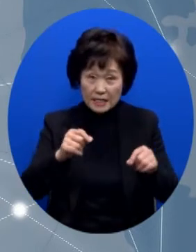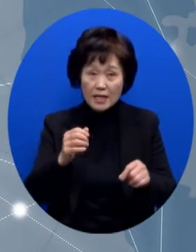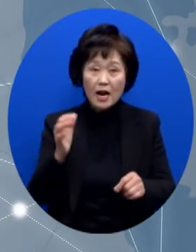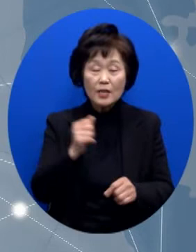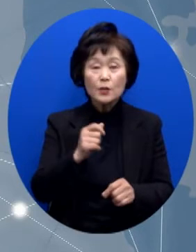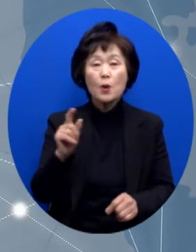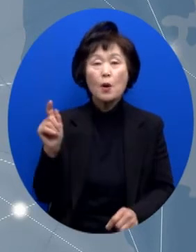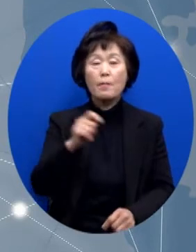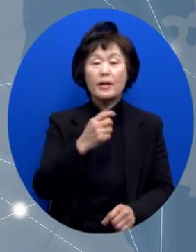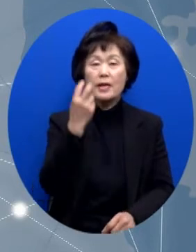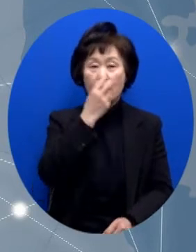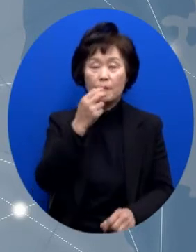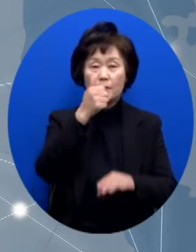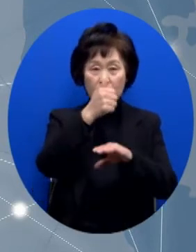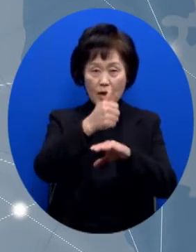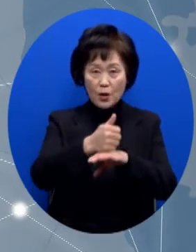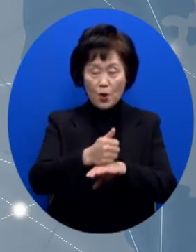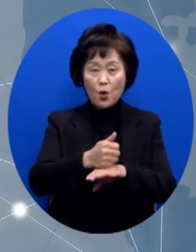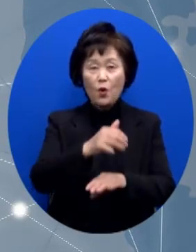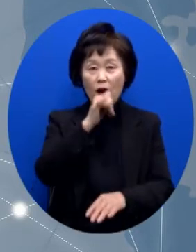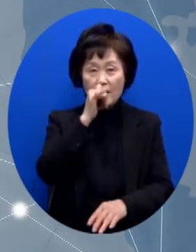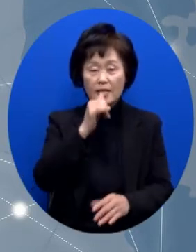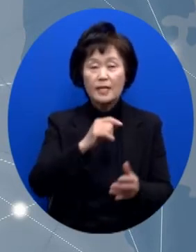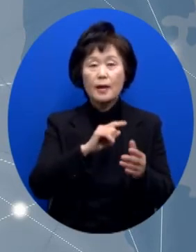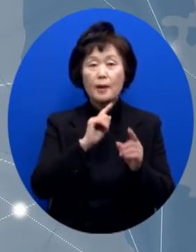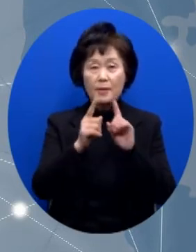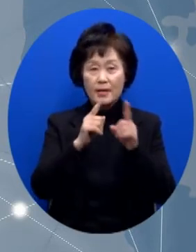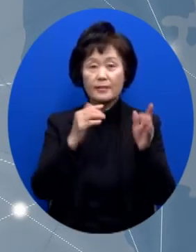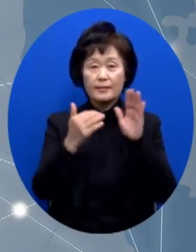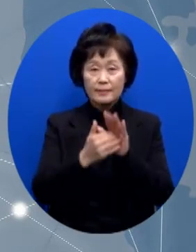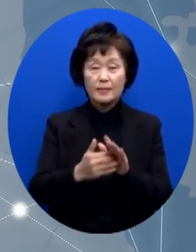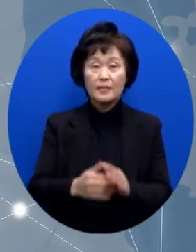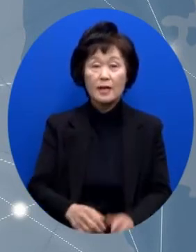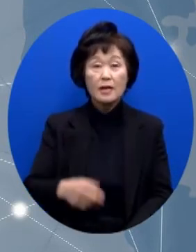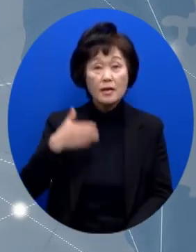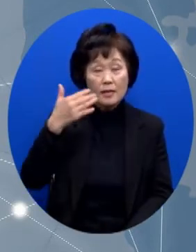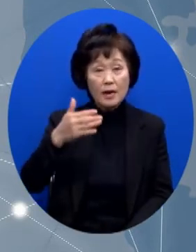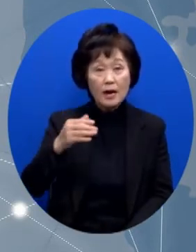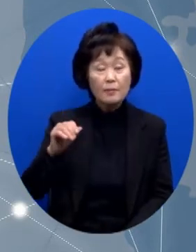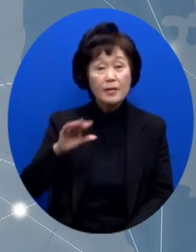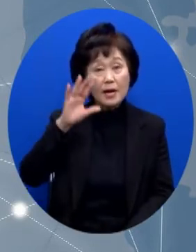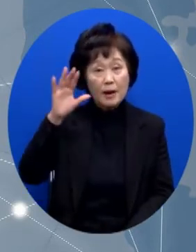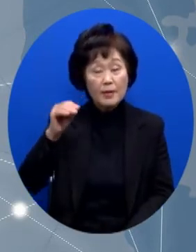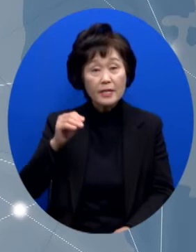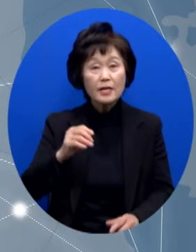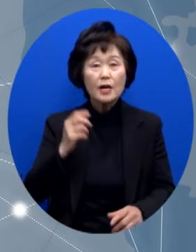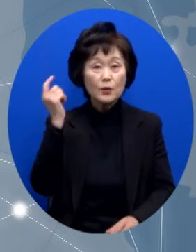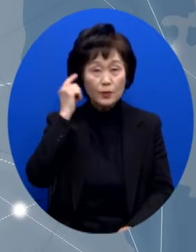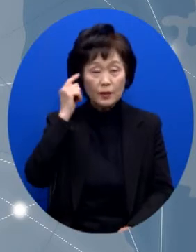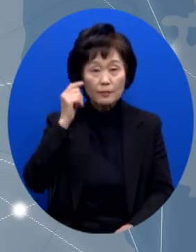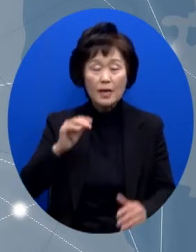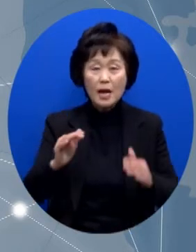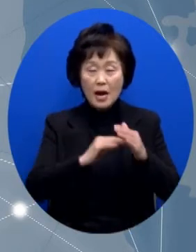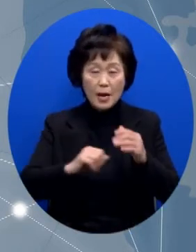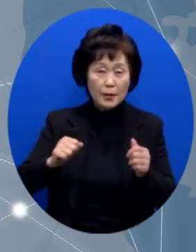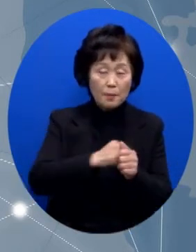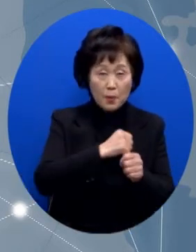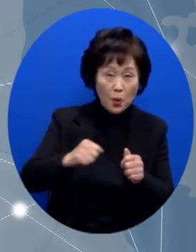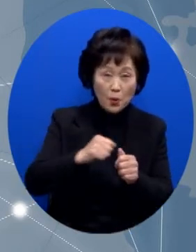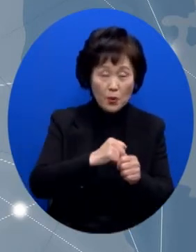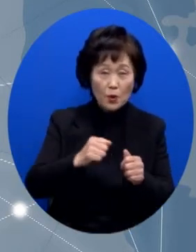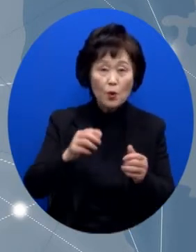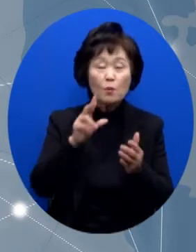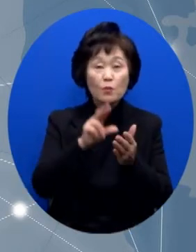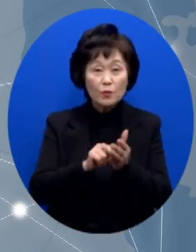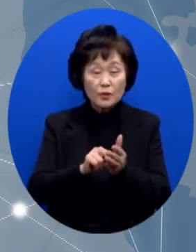검사 결과를 얻을 수 있을 것이라고 말했습니다. 다음은 아메리카 소식입니다. 가정폭력 혐의로 논란을